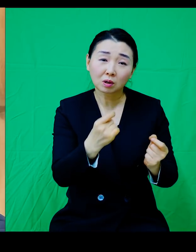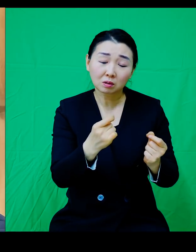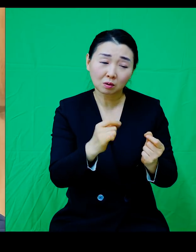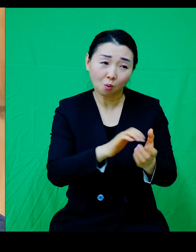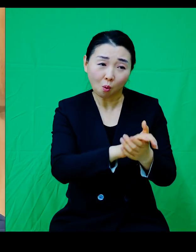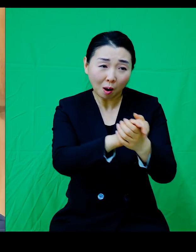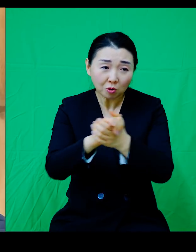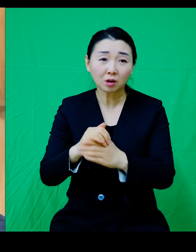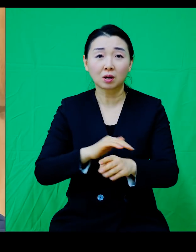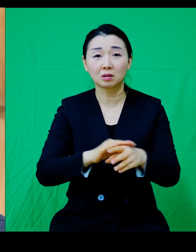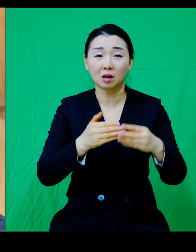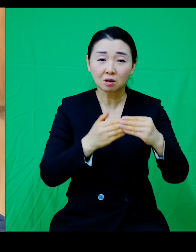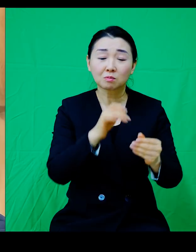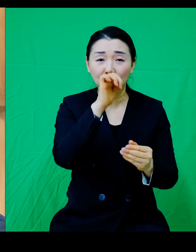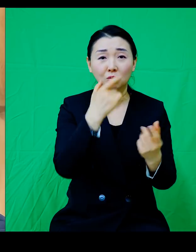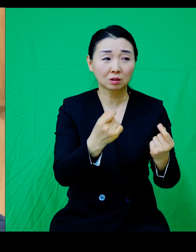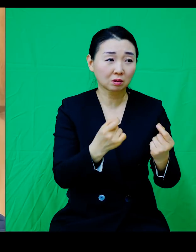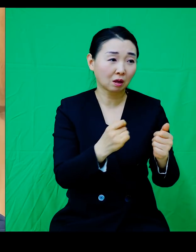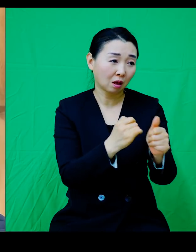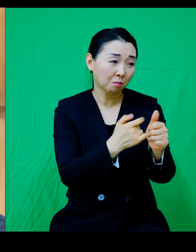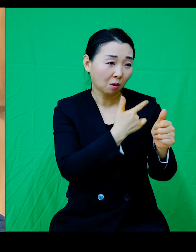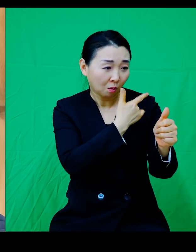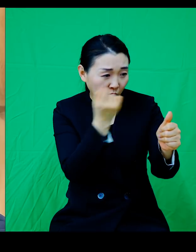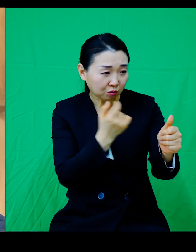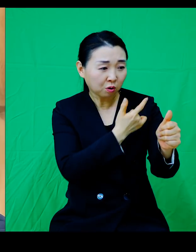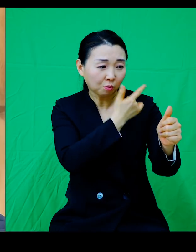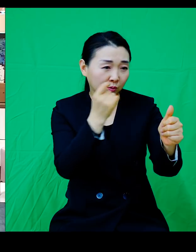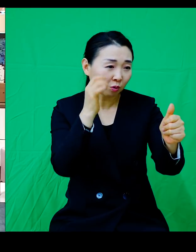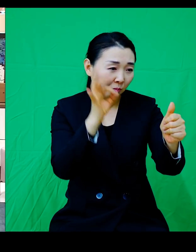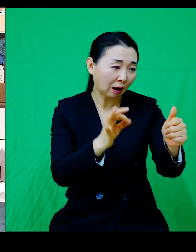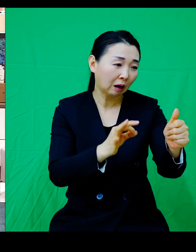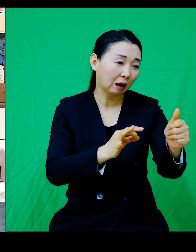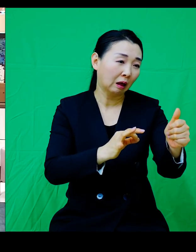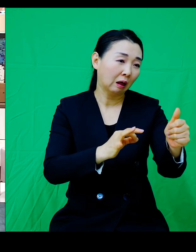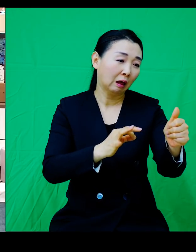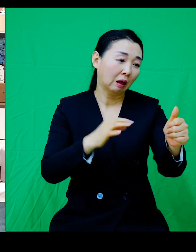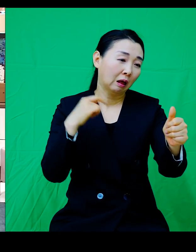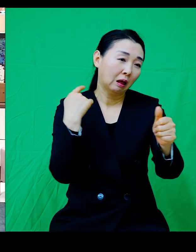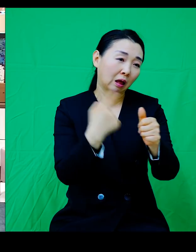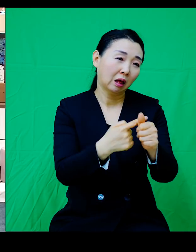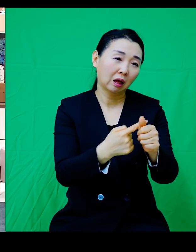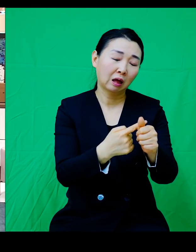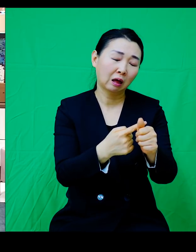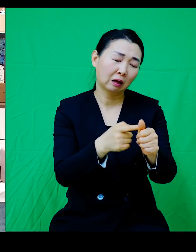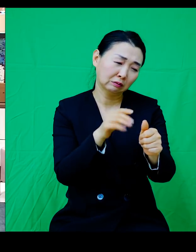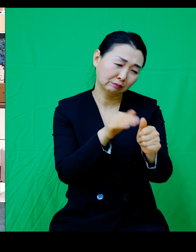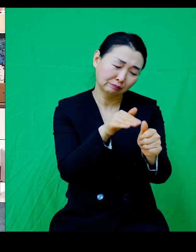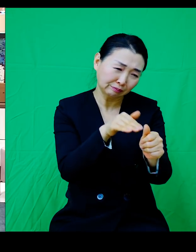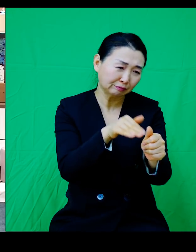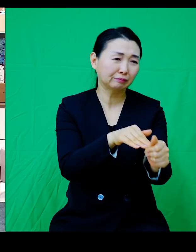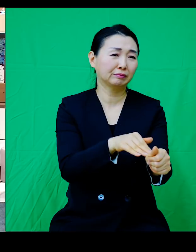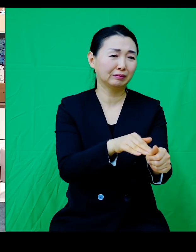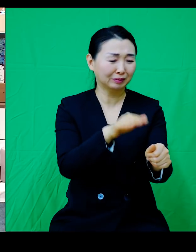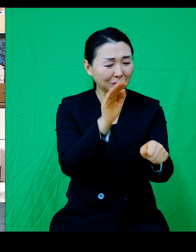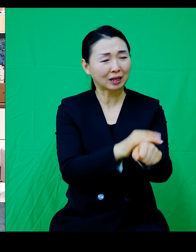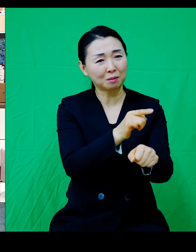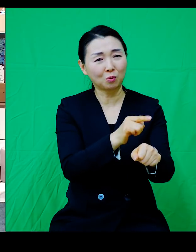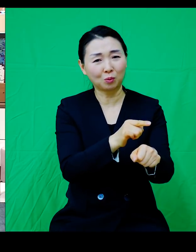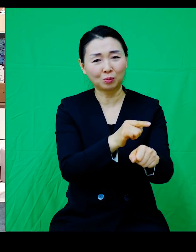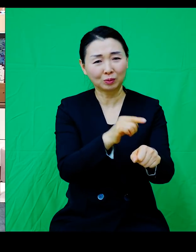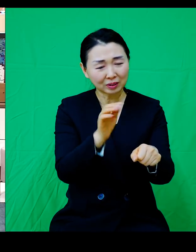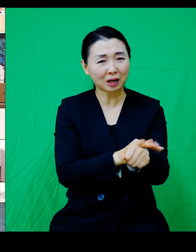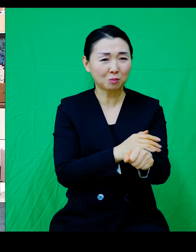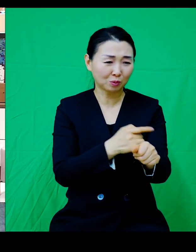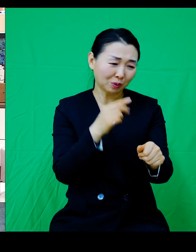이끌어가줬으면 좋겠는데 부족한 사람인 거예요. 그러니까 네. 자꾸 남편을 채찍질하면서 네가 틀렸다고, 네가 잘못됐으니까